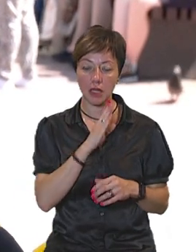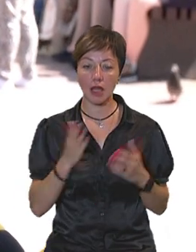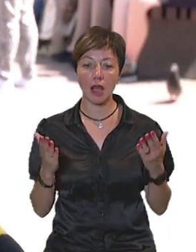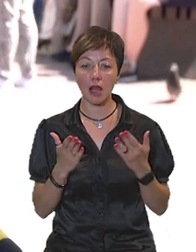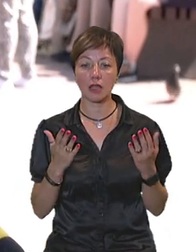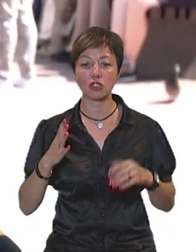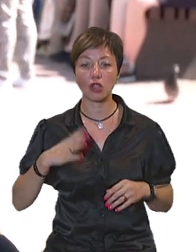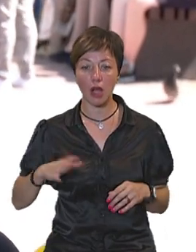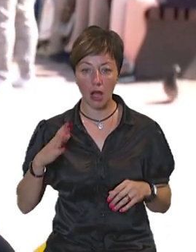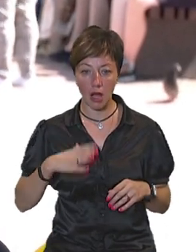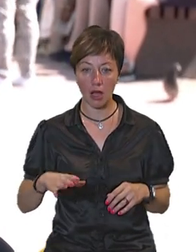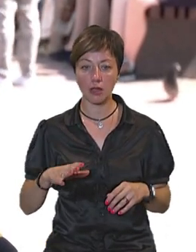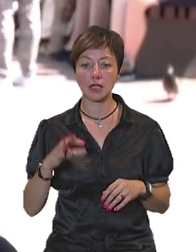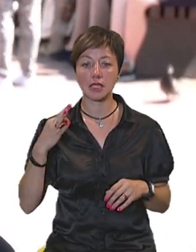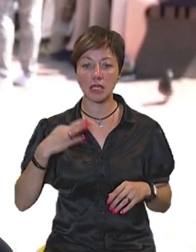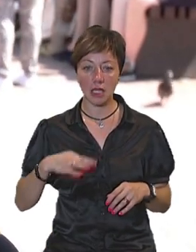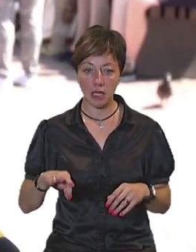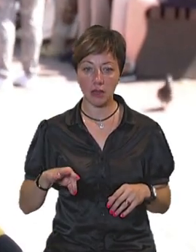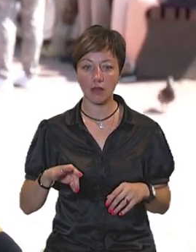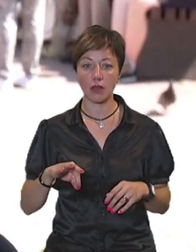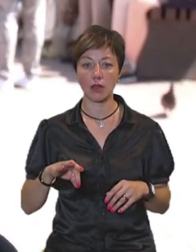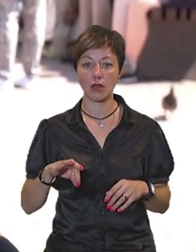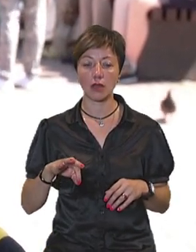які чекають синів,